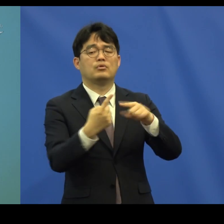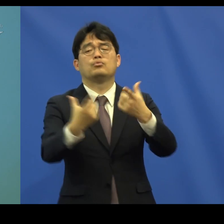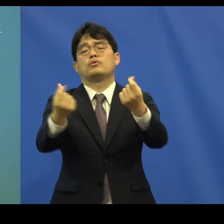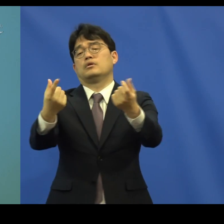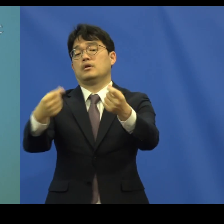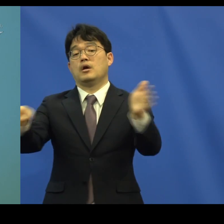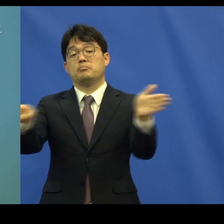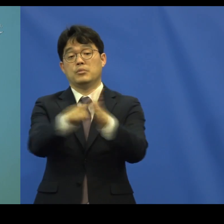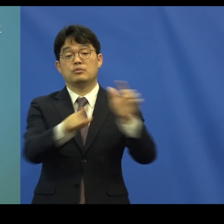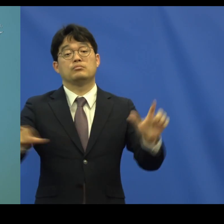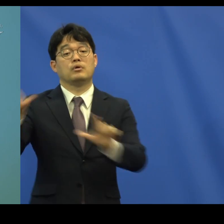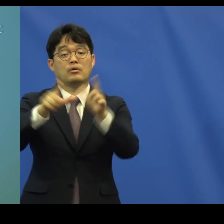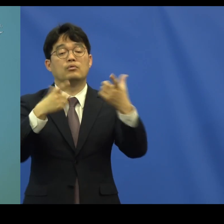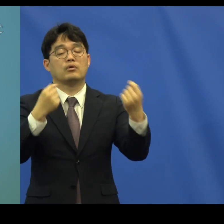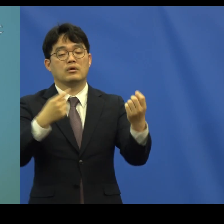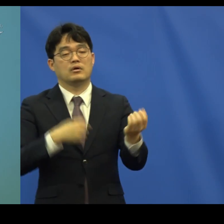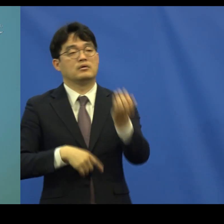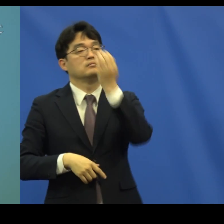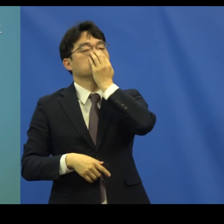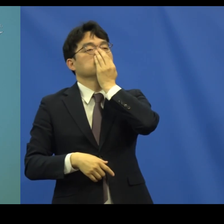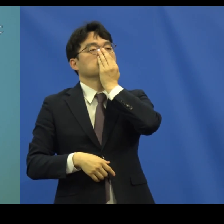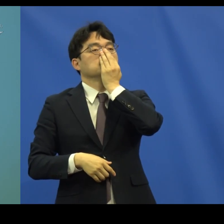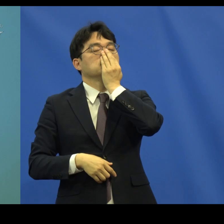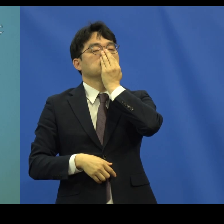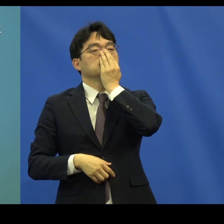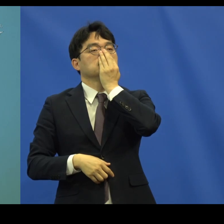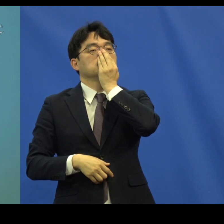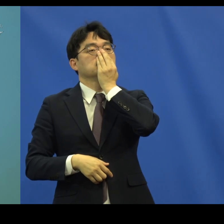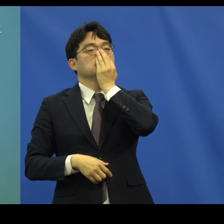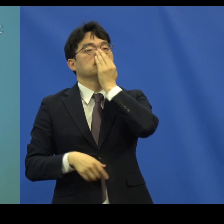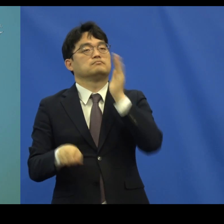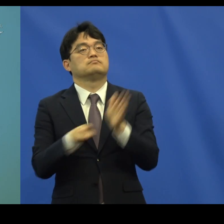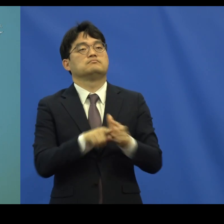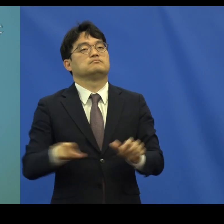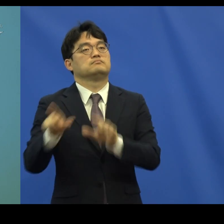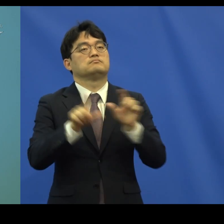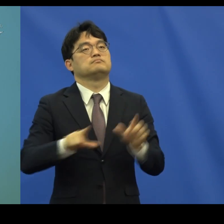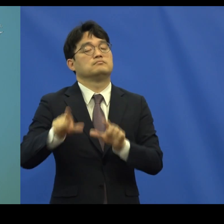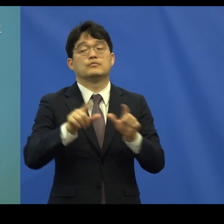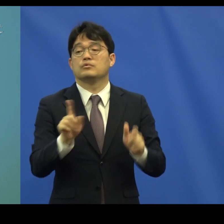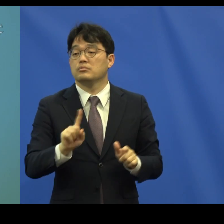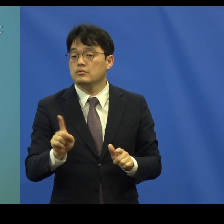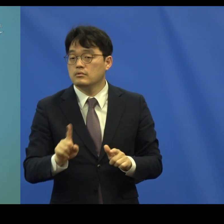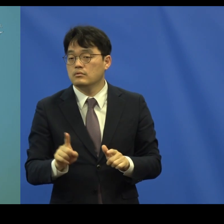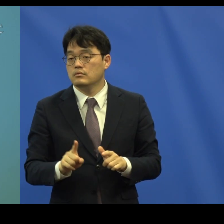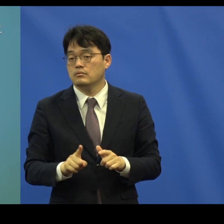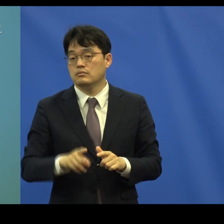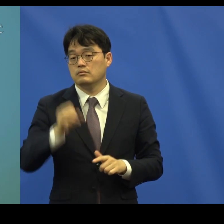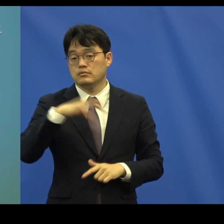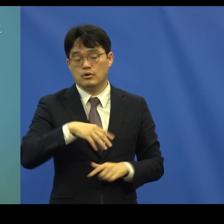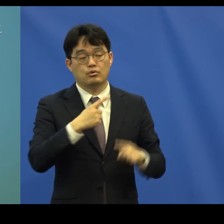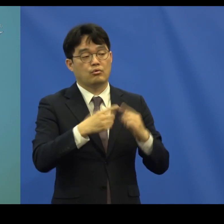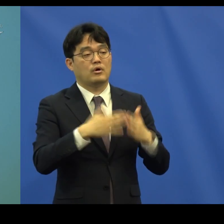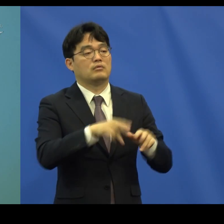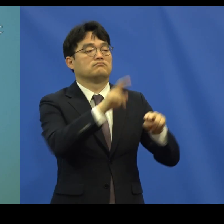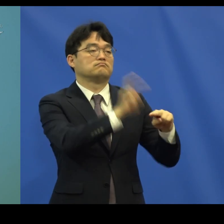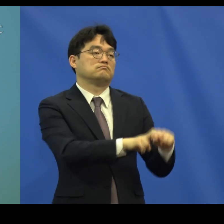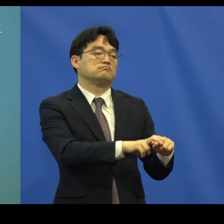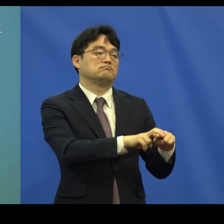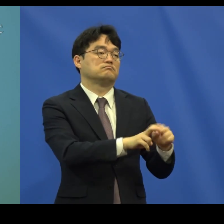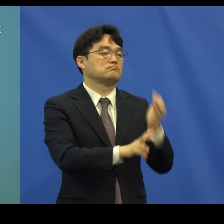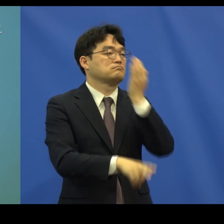출석하는 거지. 기독교라는 정만 둔 거지. 그게 무슨 기독교인이냐? 그리고 죽은 거나